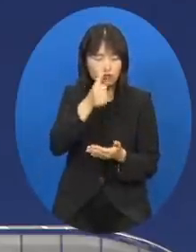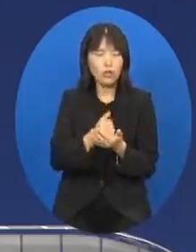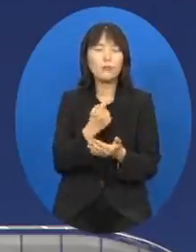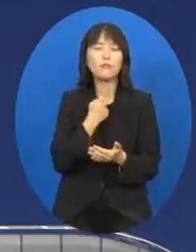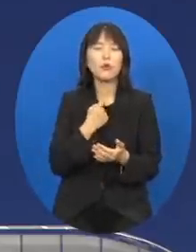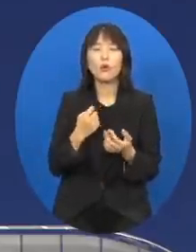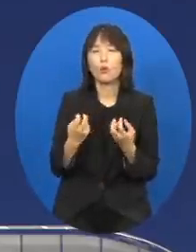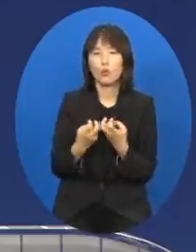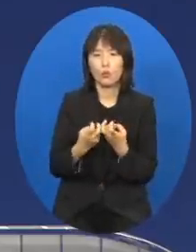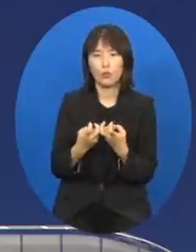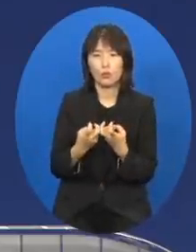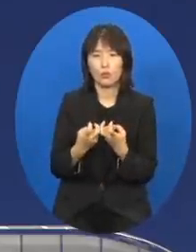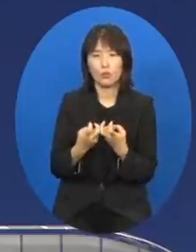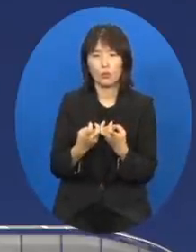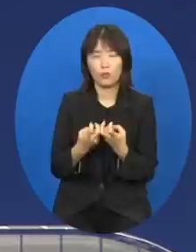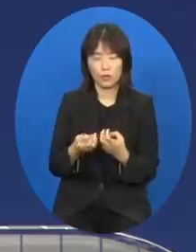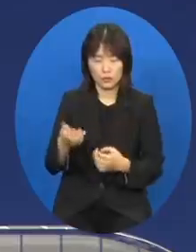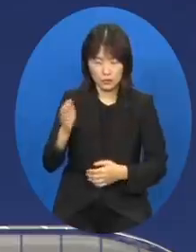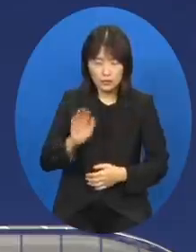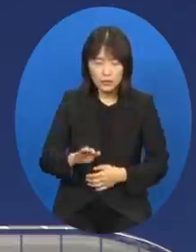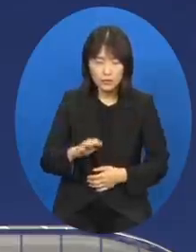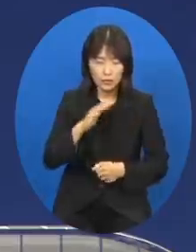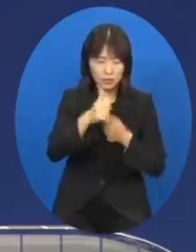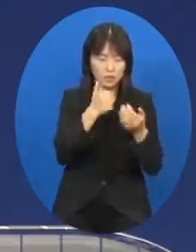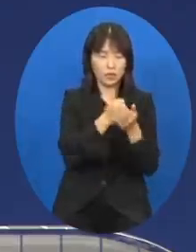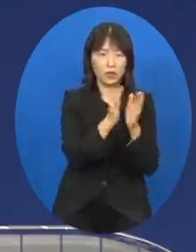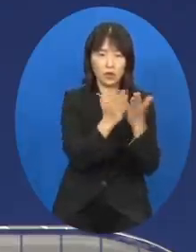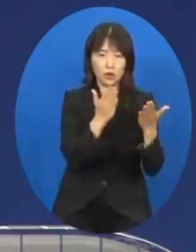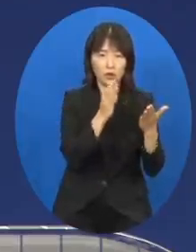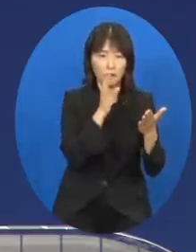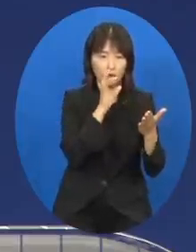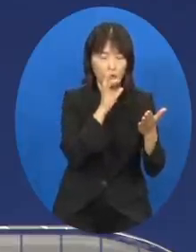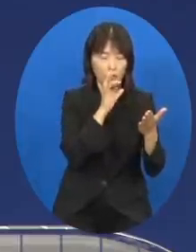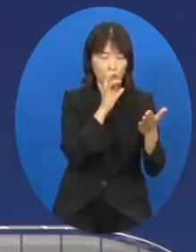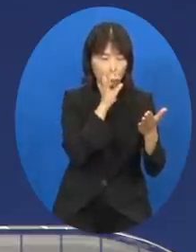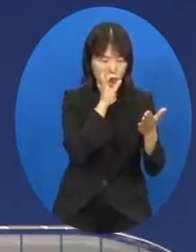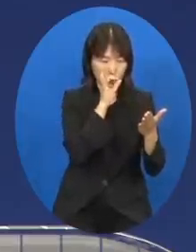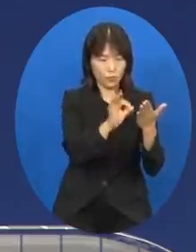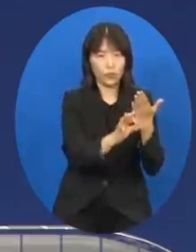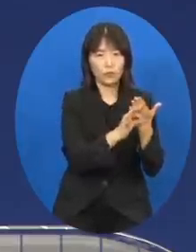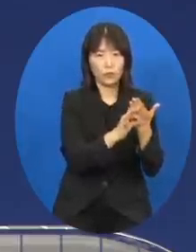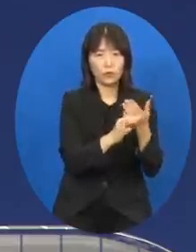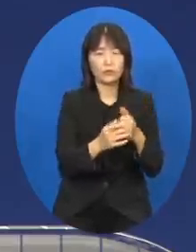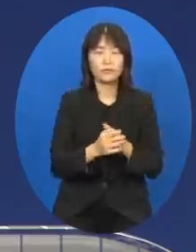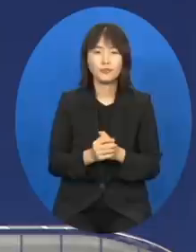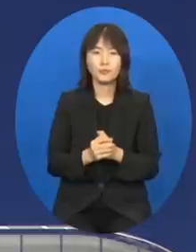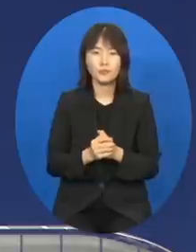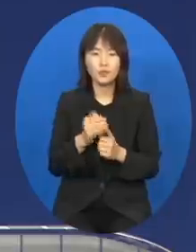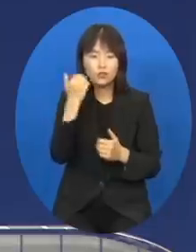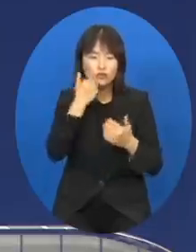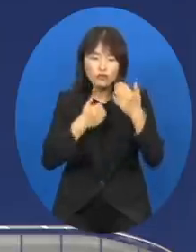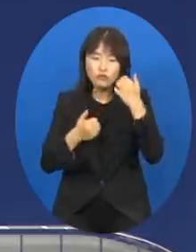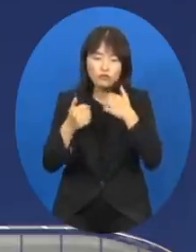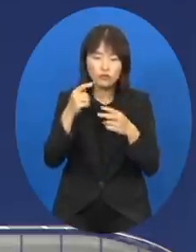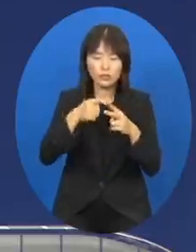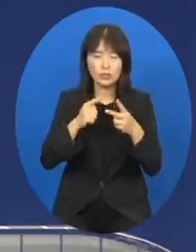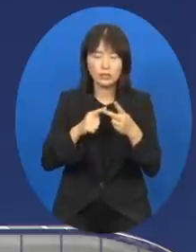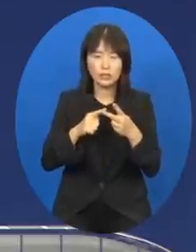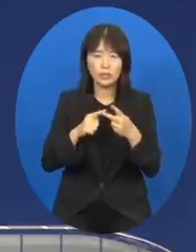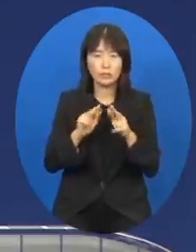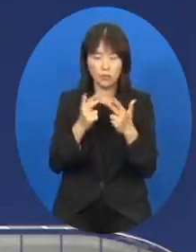합니까? 그런데 성경에 요한일서 1장 9절에 누구든지 자기 죄를 진심으로